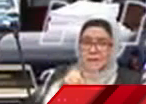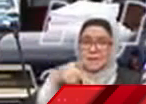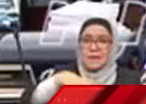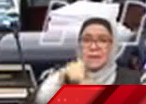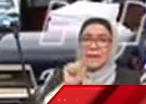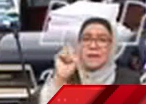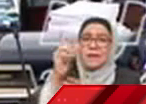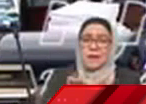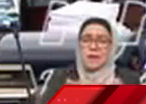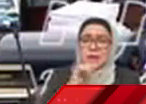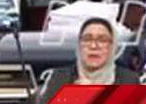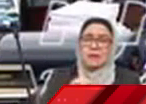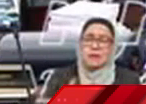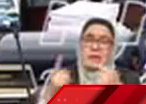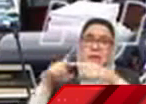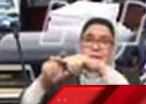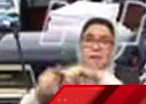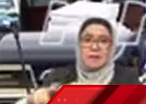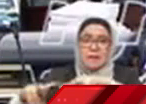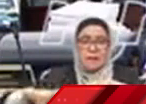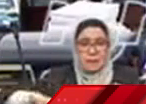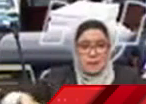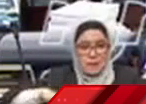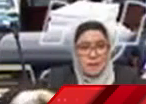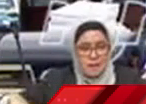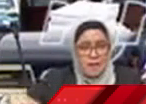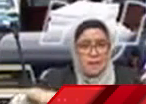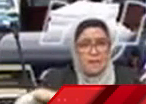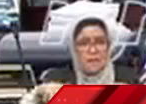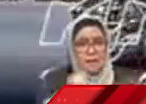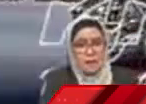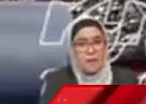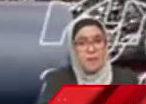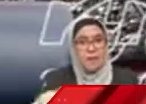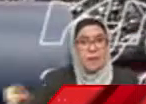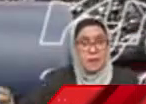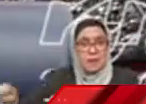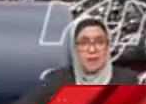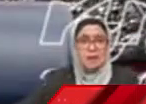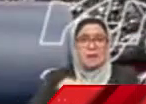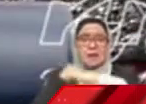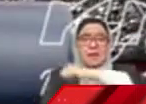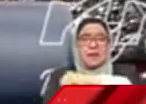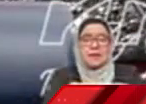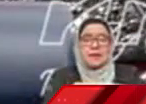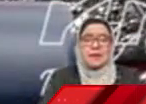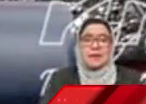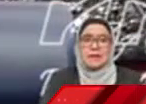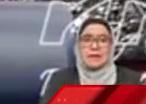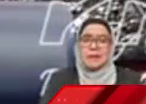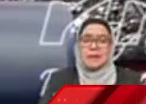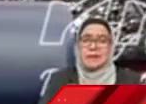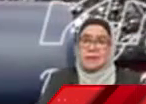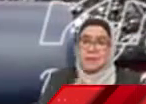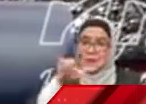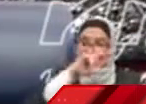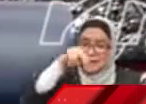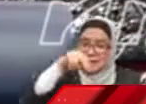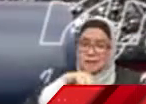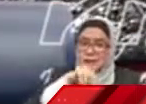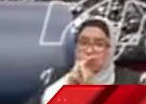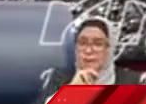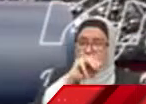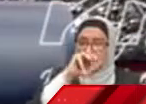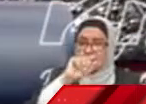tetaluk kepada hasil kajian lapangan terbang kebangsaan atau NISP yang telah